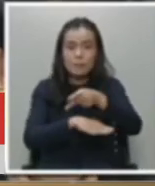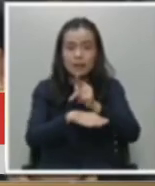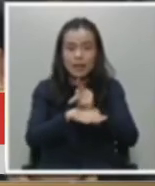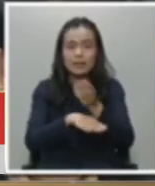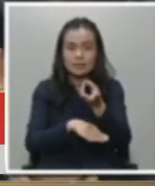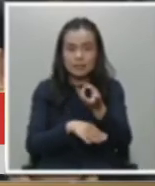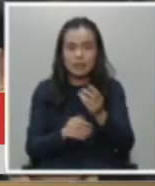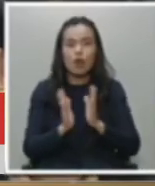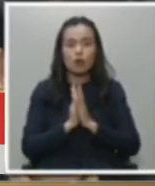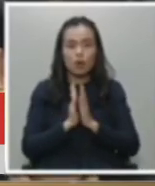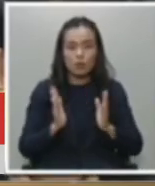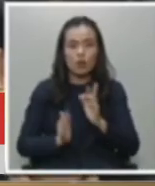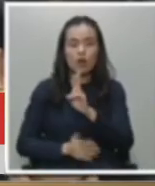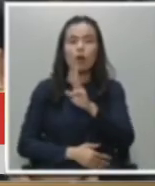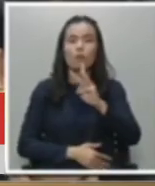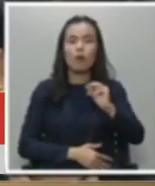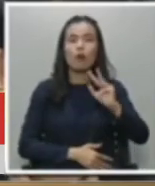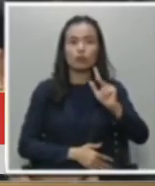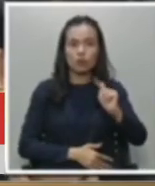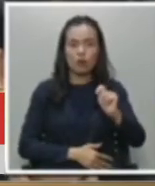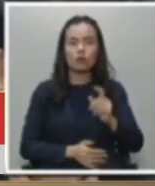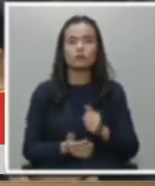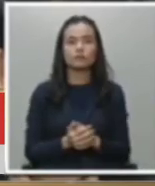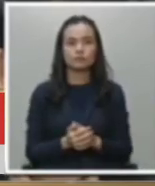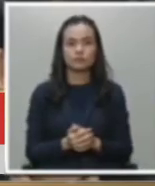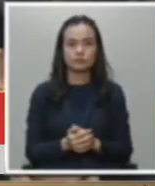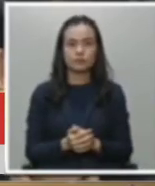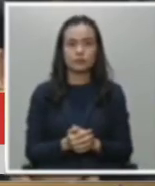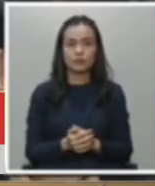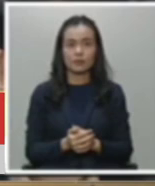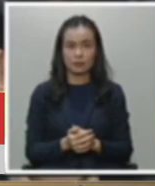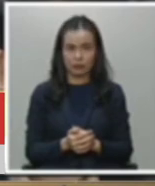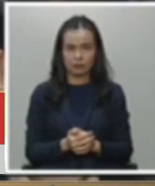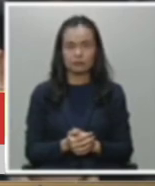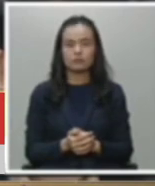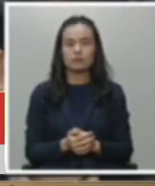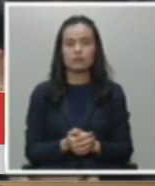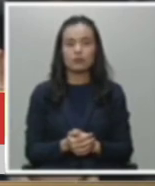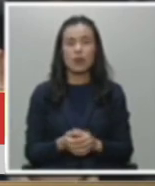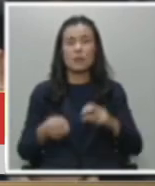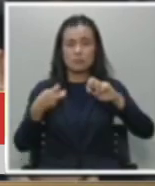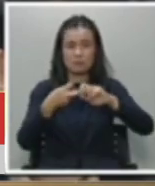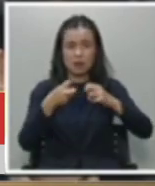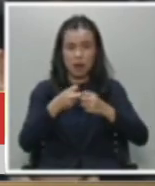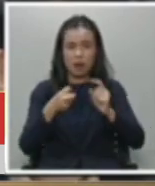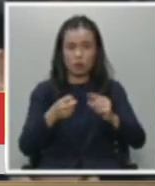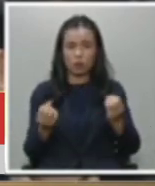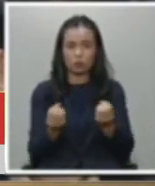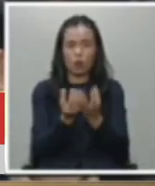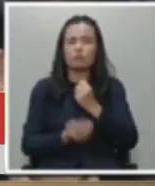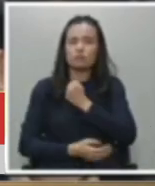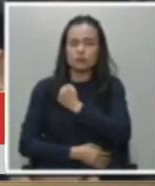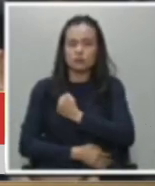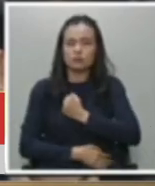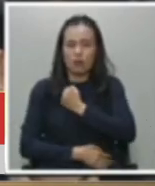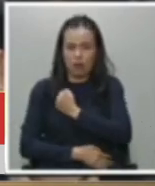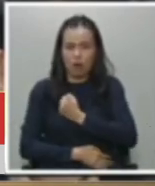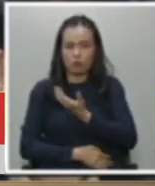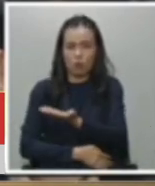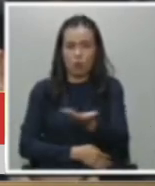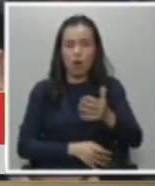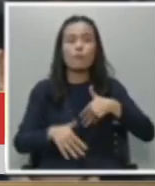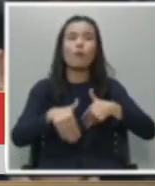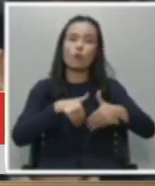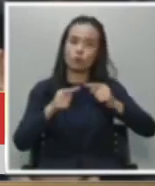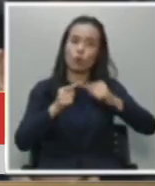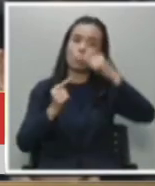ขอบคุณท่านรัฐมนตรีทุกท่านนะท่านประธานครับเหตุการณ์ที่เกิดขึ้นนี่เป็นเหตุการณ์ที่เศร้าสลดอย่างยิ่งสำหรับคนไทยทั้งประเ